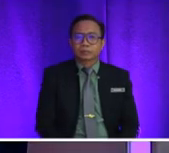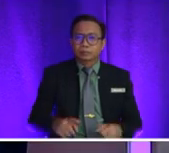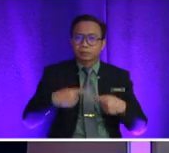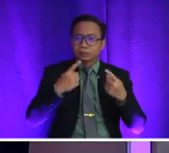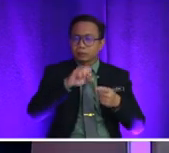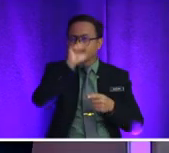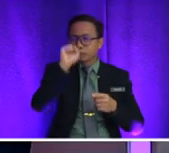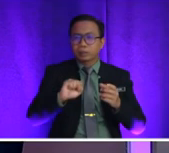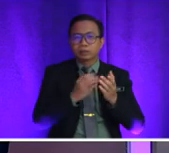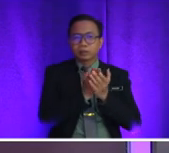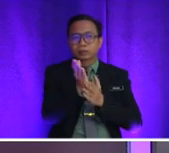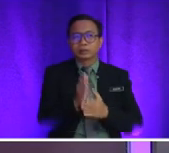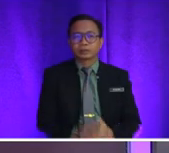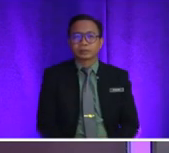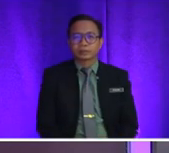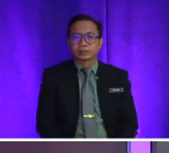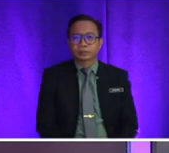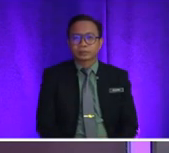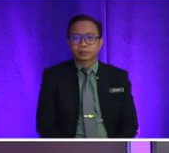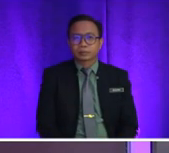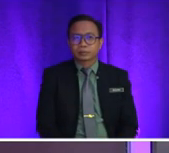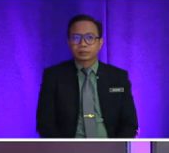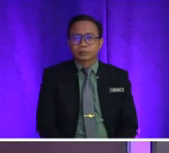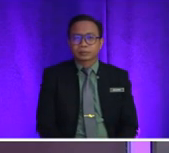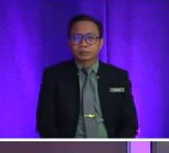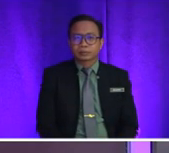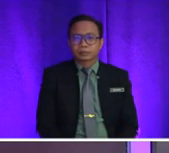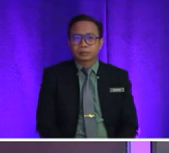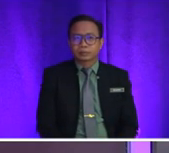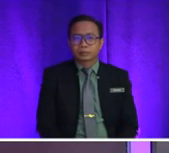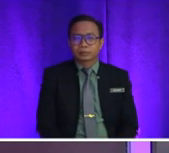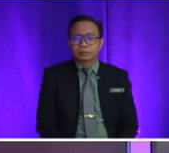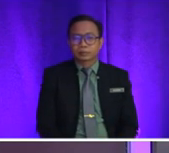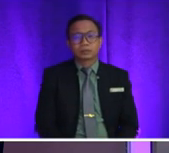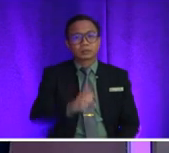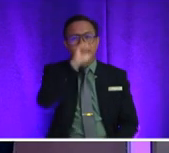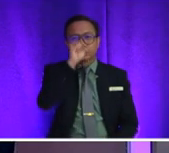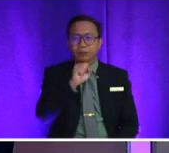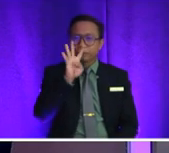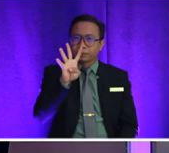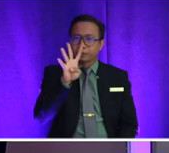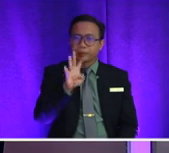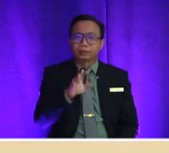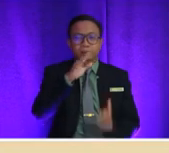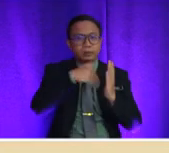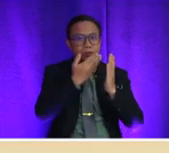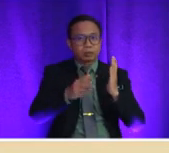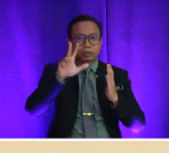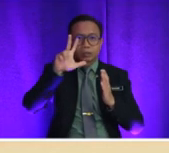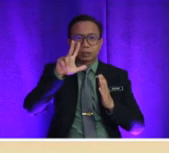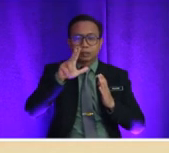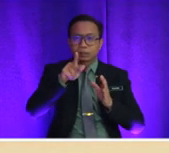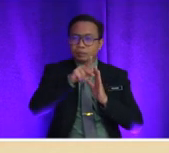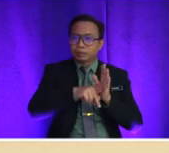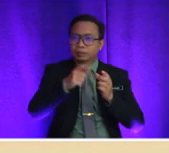seterusnya Oke Betul hah oke kita pergi Soalnya seterusnya baik salam empat jadwal tiga menunjukkan pernyataan